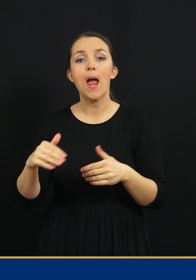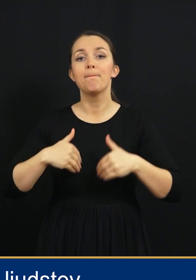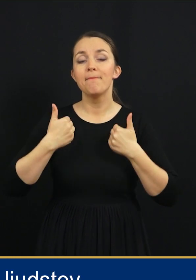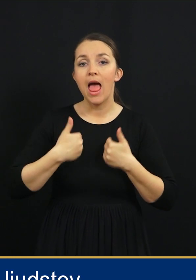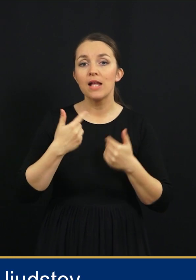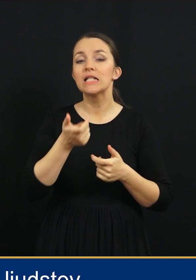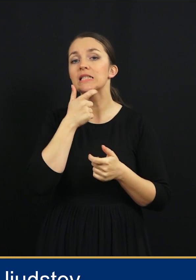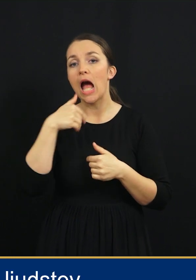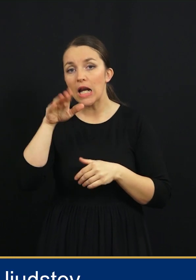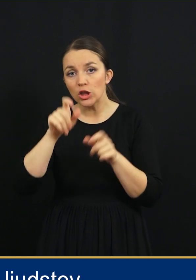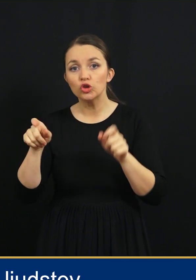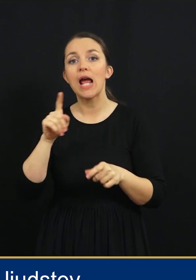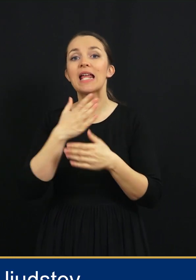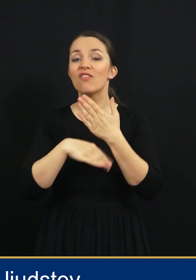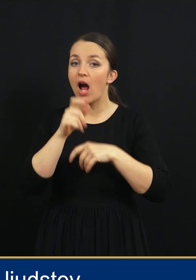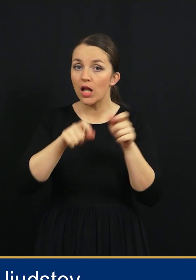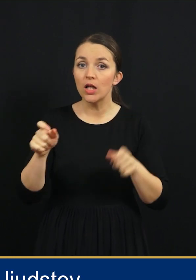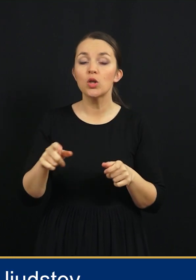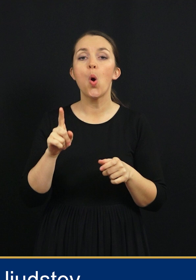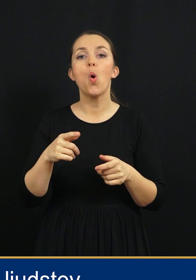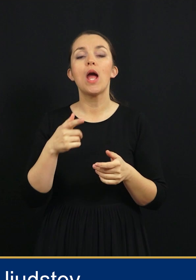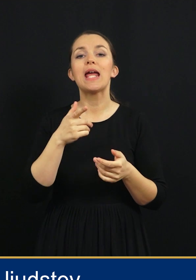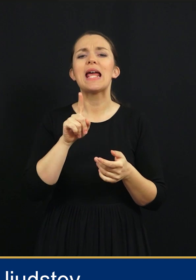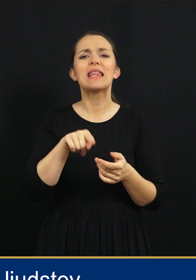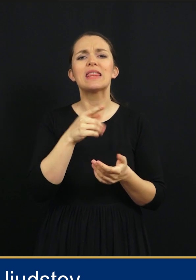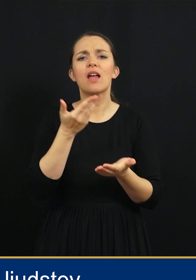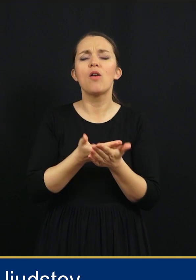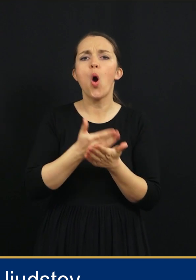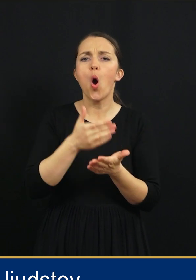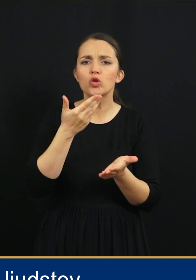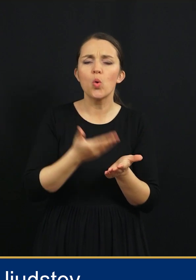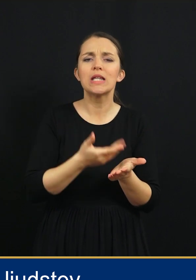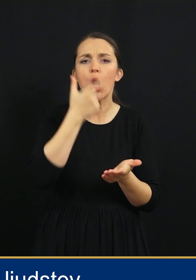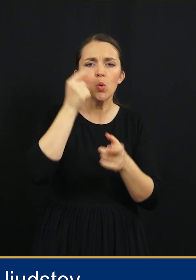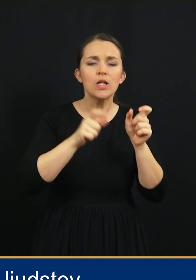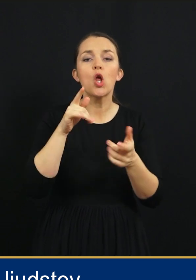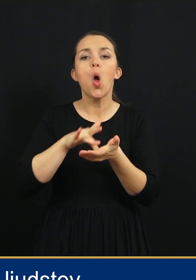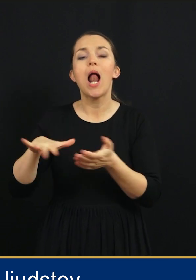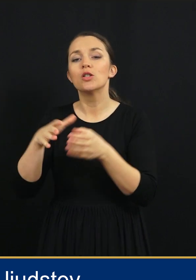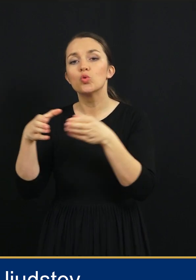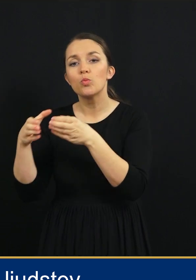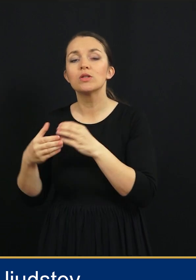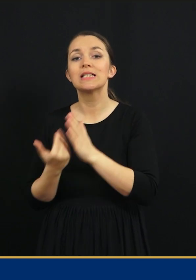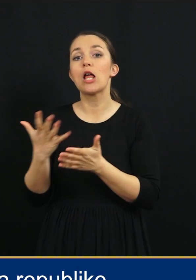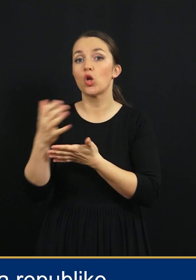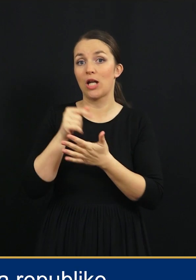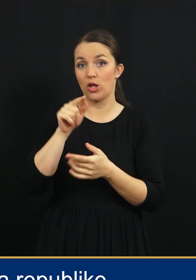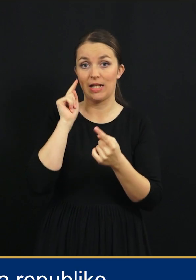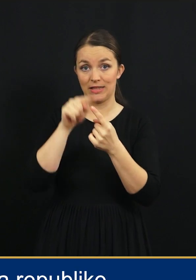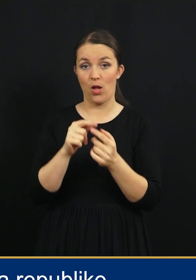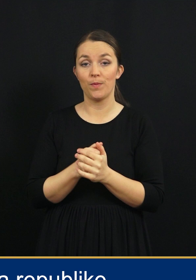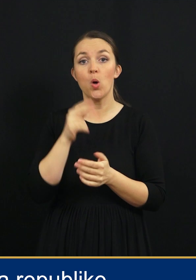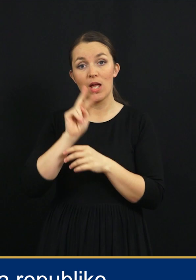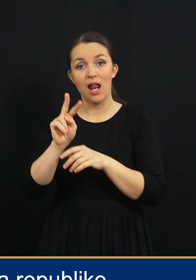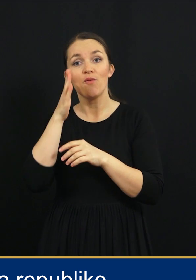mladih, starejših, invalidov, avtohtonih ljudstev in lokalnih skupnosti za dosego teh ciljev. V